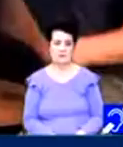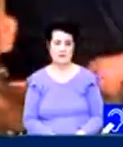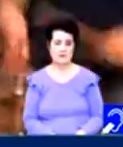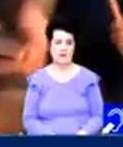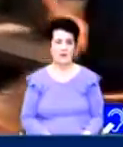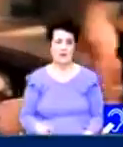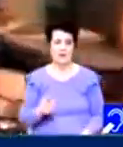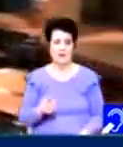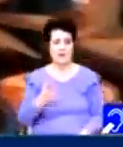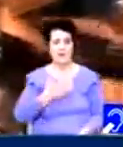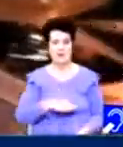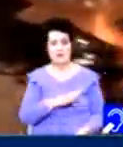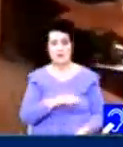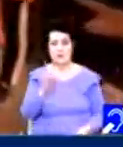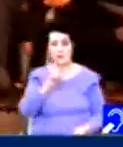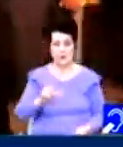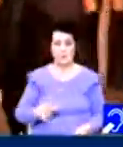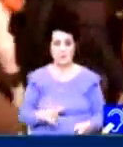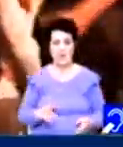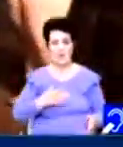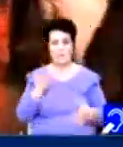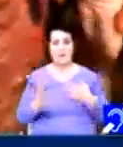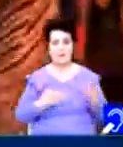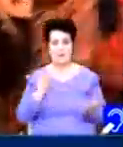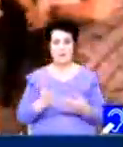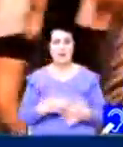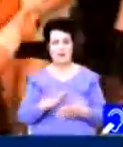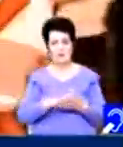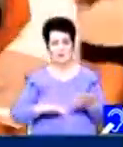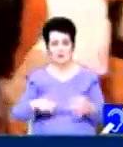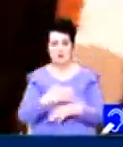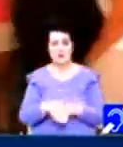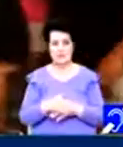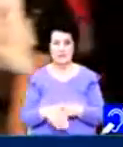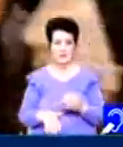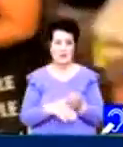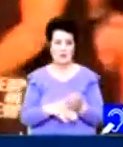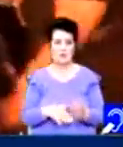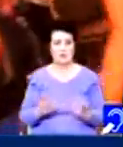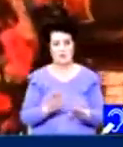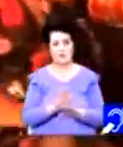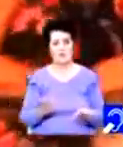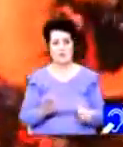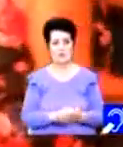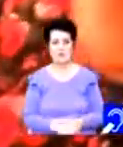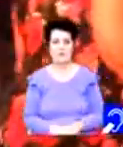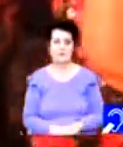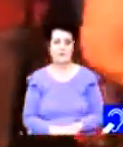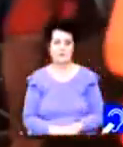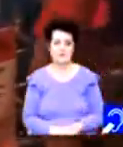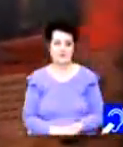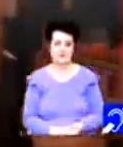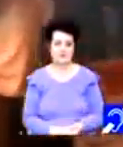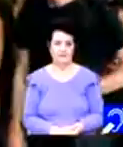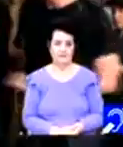În ciuda acestei neplăceri, oamenii puși pe distracție au continuat petrecerea în stradă cu ajutorul unor muzicieni ambulanți.